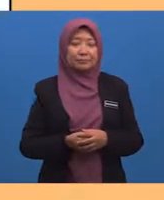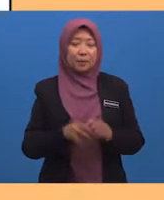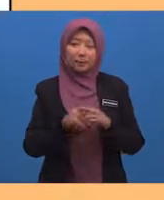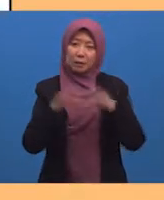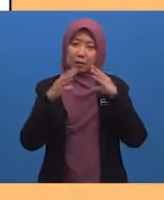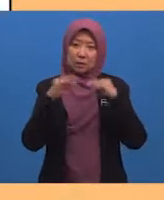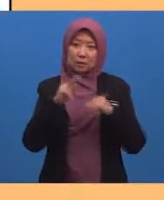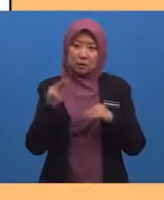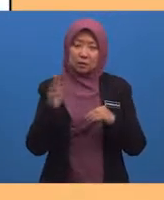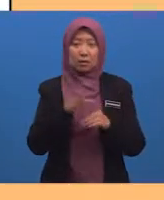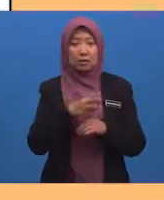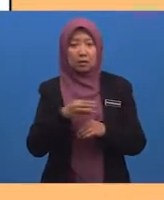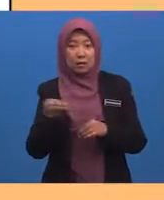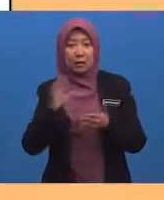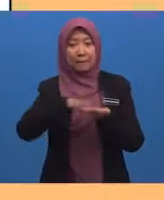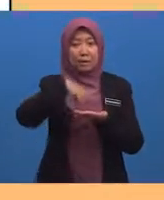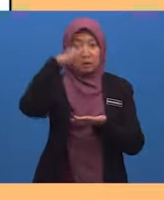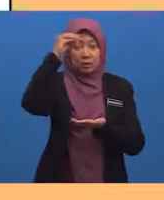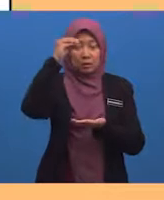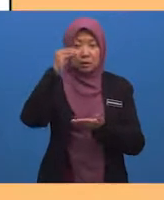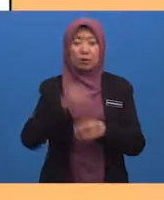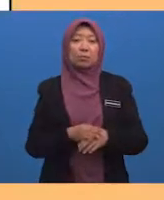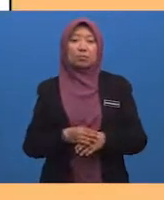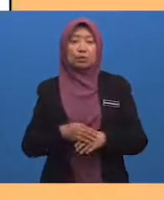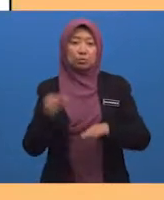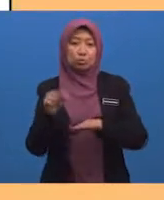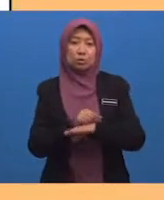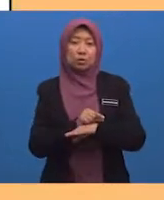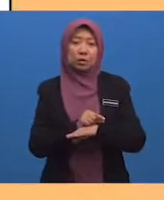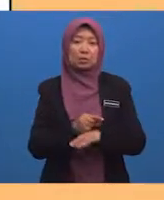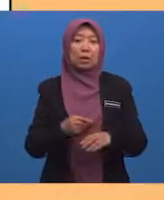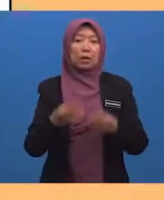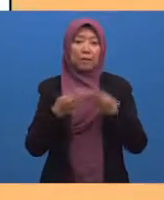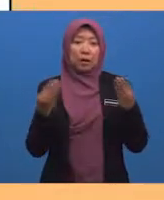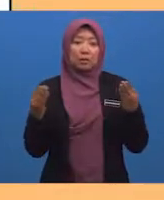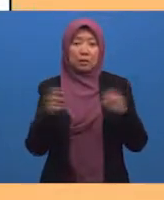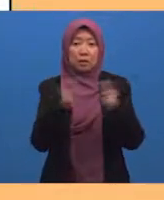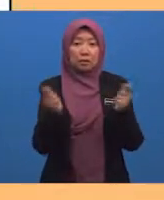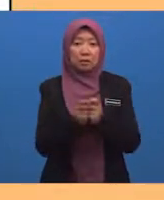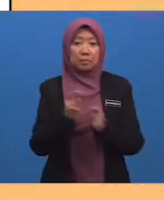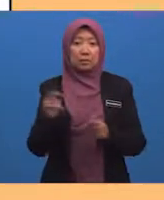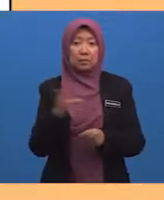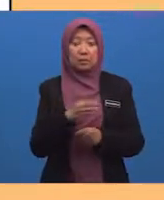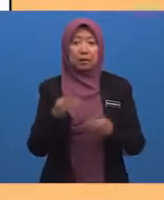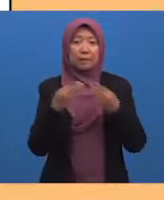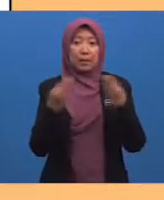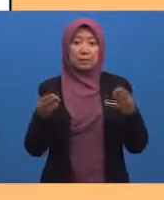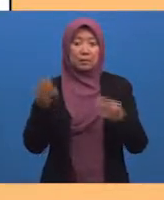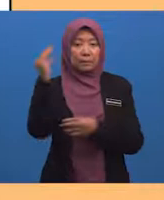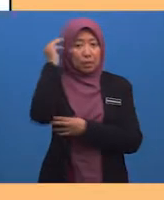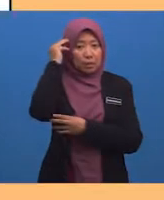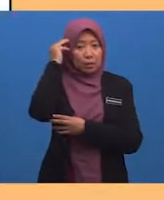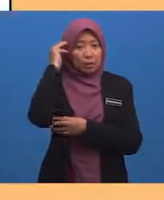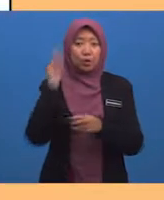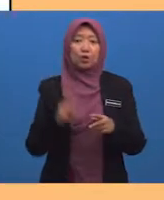Pengajaran dan pembelajaran di Munasah menggunakan bahasa tempatan dan bahasa Melayu.